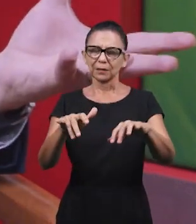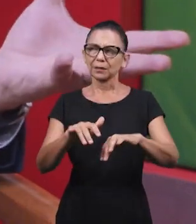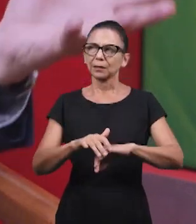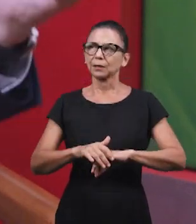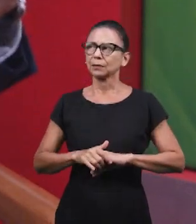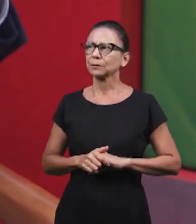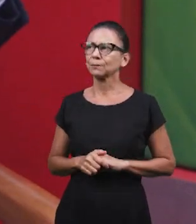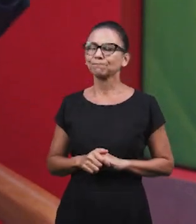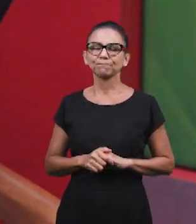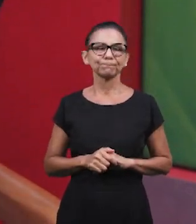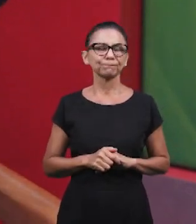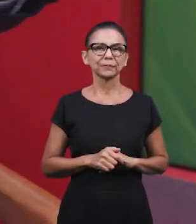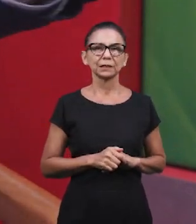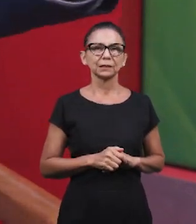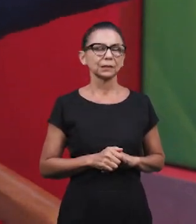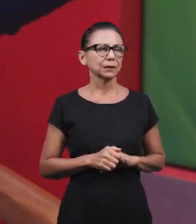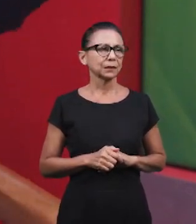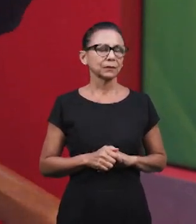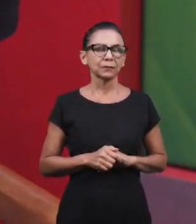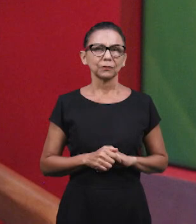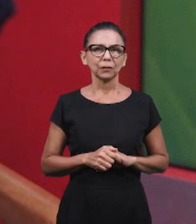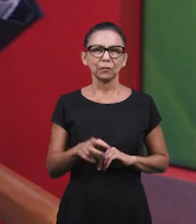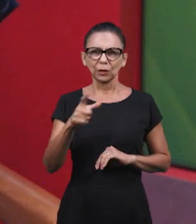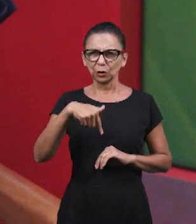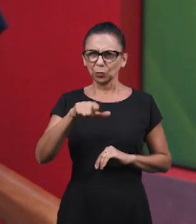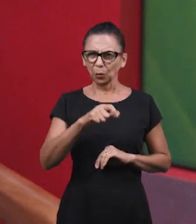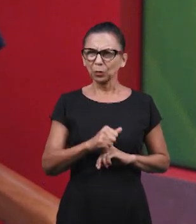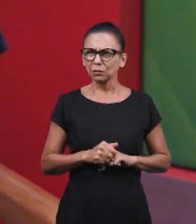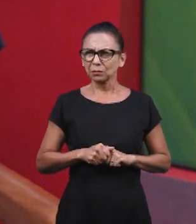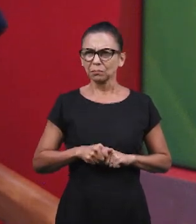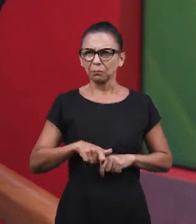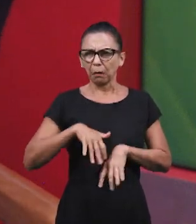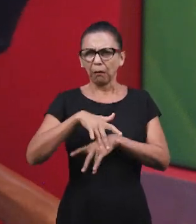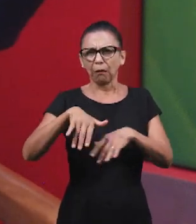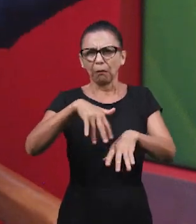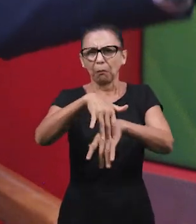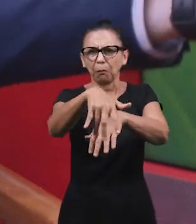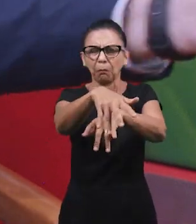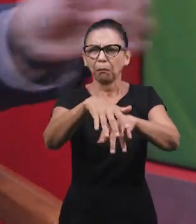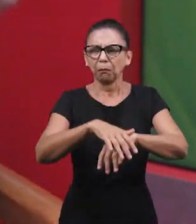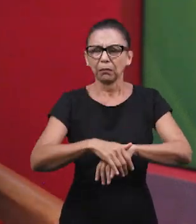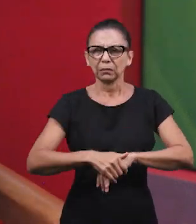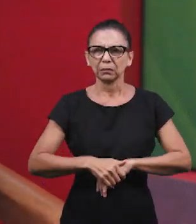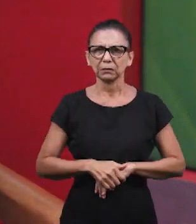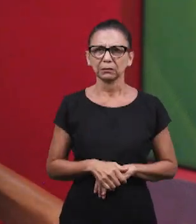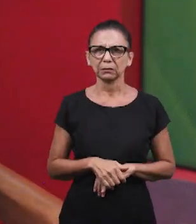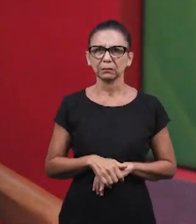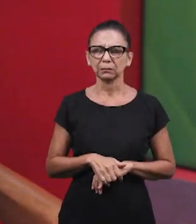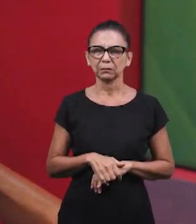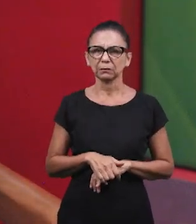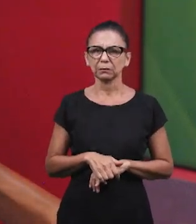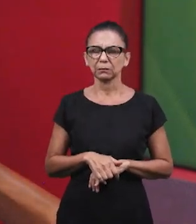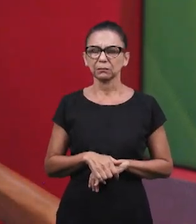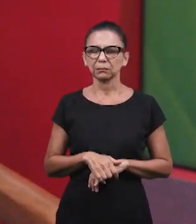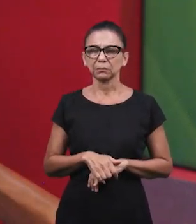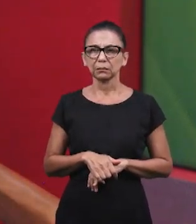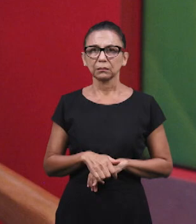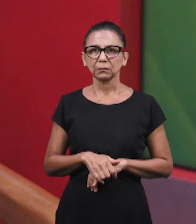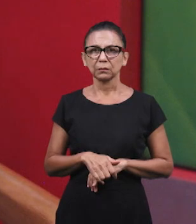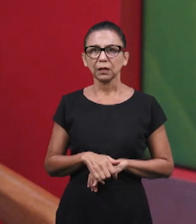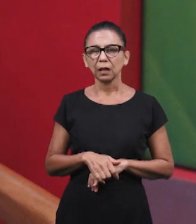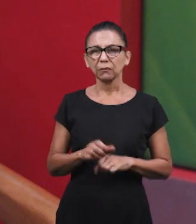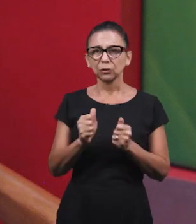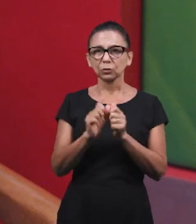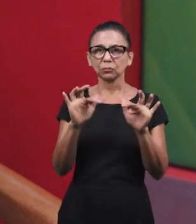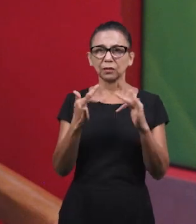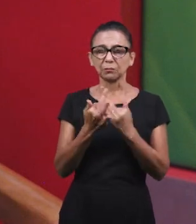Est-ce que on va n'importe comment, on emporte la famille, on part? Soudain, ceux qui étaient occultés, le